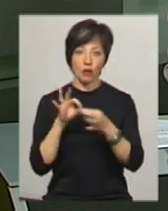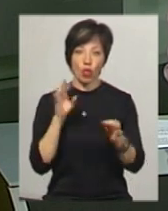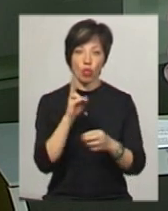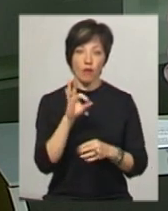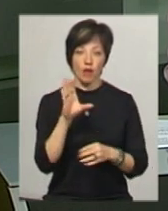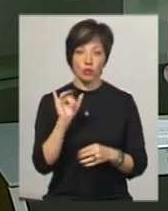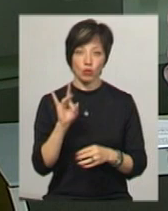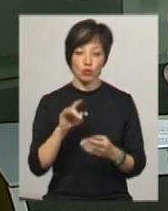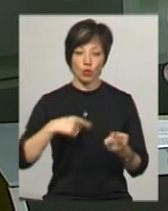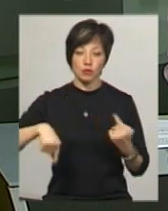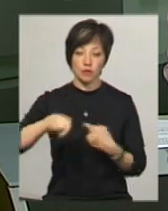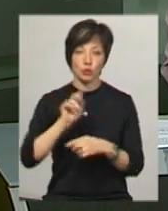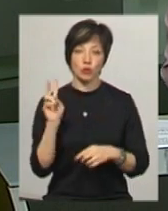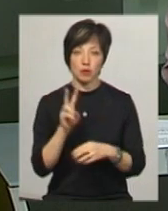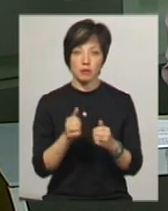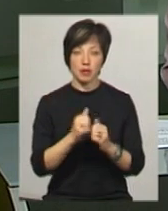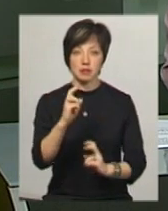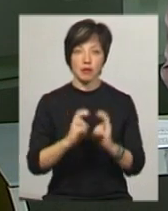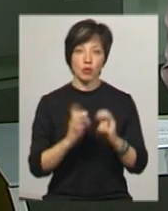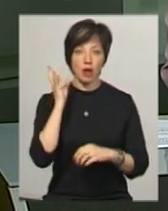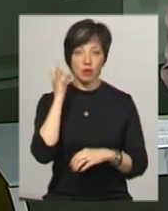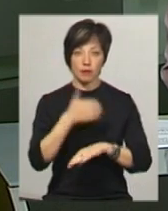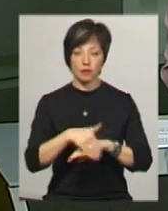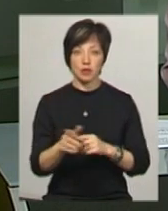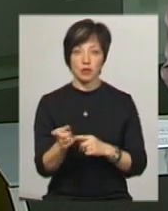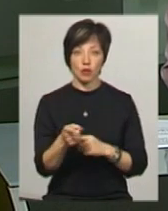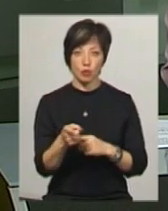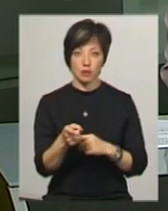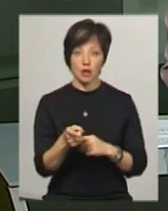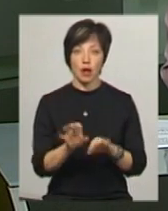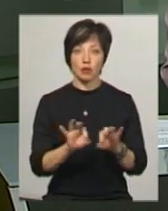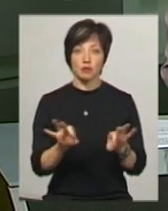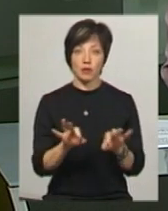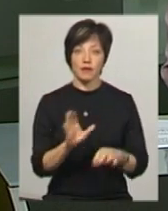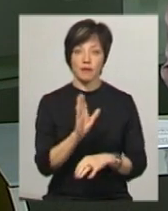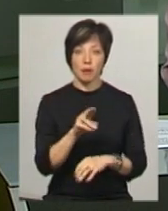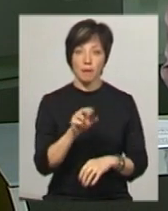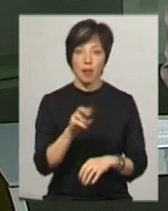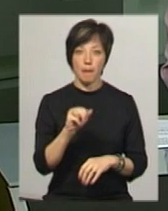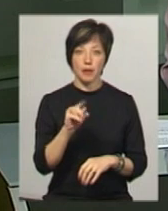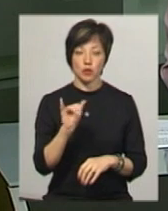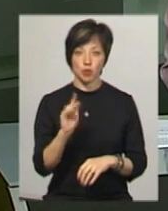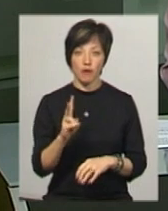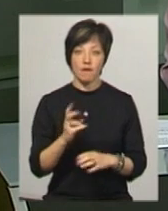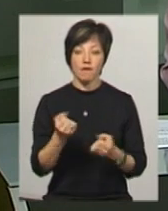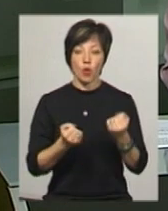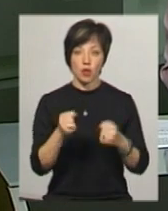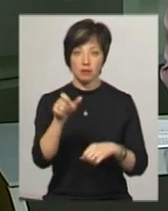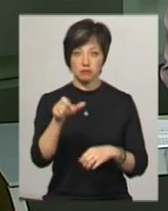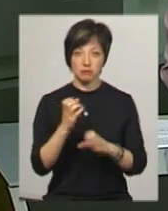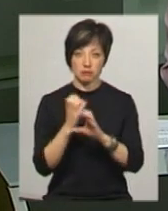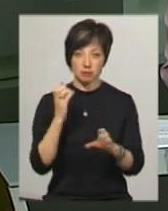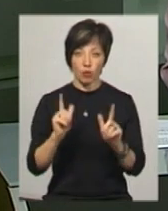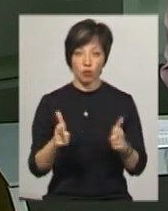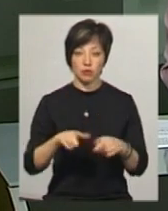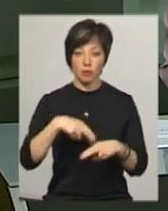«Новатор» до розвороту тролейбусів біля заводу «Катіон» на вулиці Тернопільській. Як розповів Віктор Паламарчук, водій вантажівки погодився компенсувати